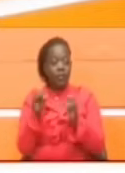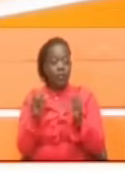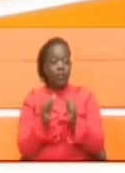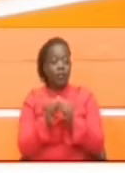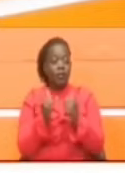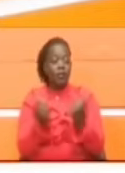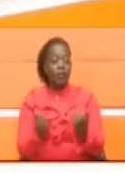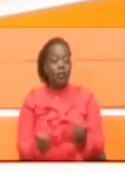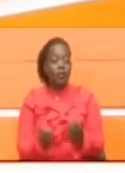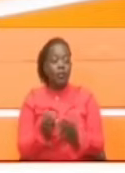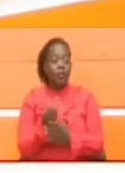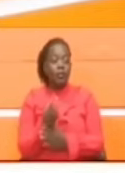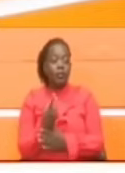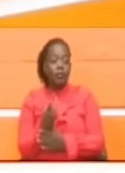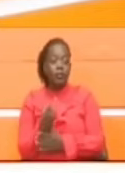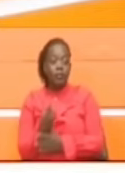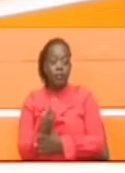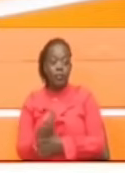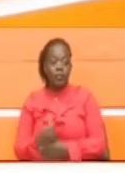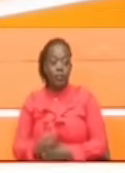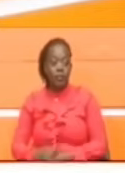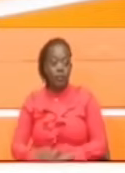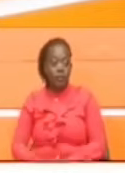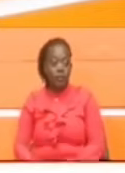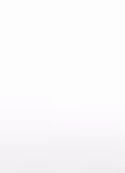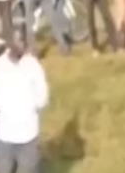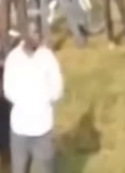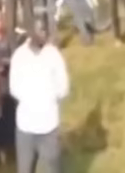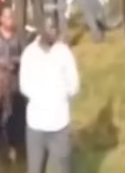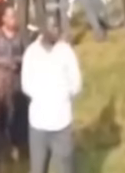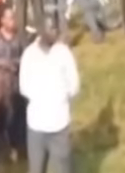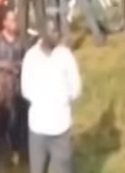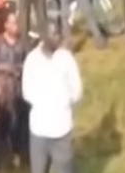kkiriza tusooke nga tukuwa ebikulu ebigalimu.